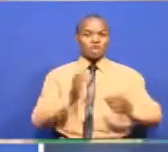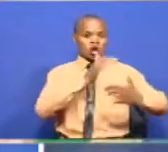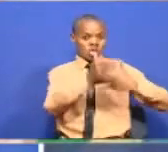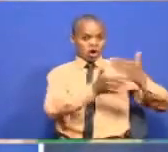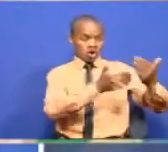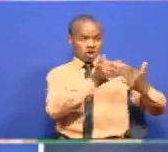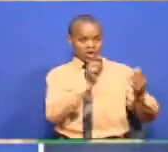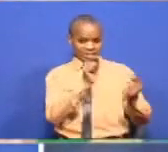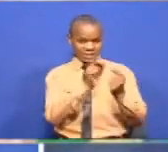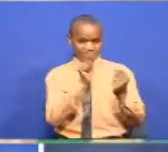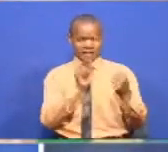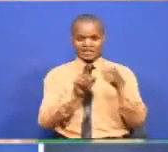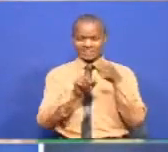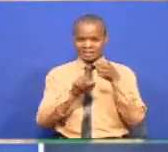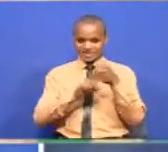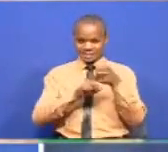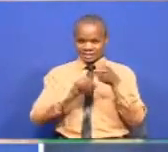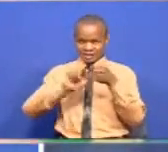of